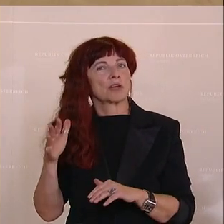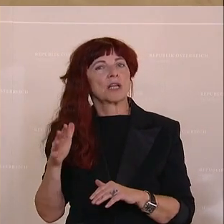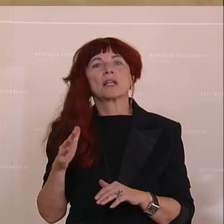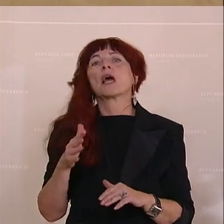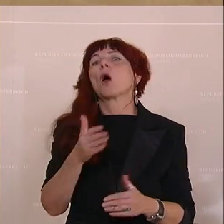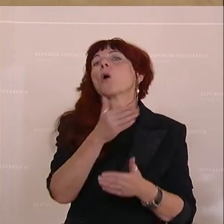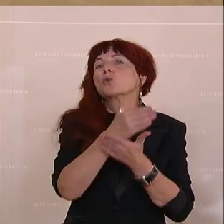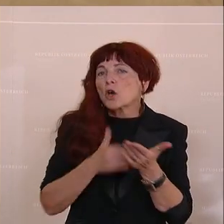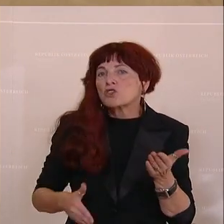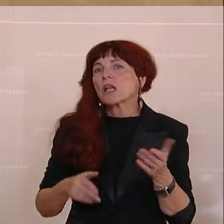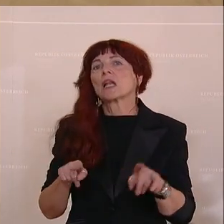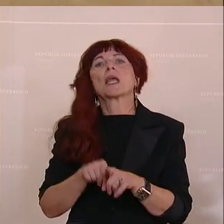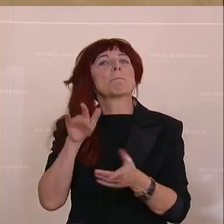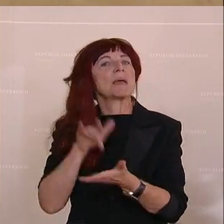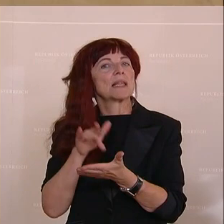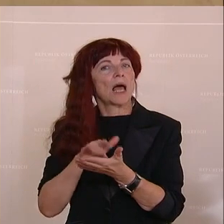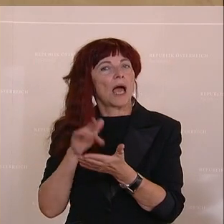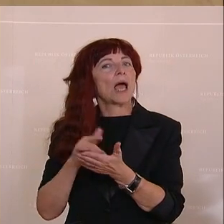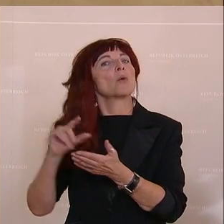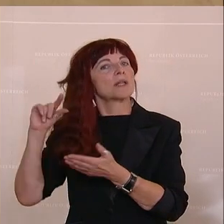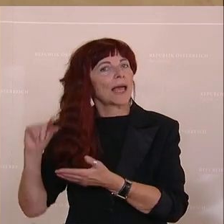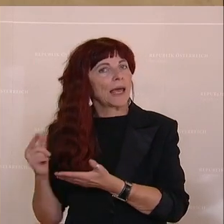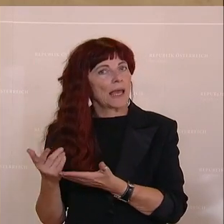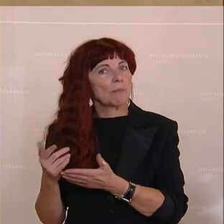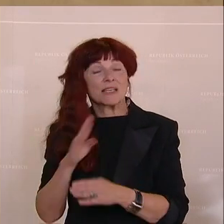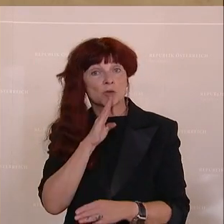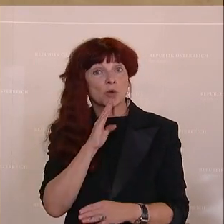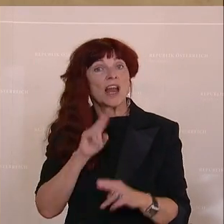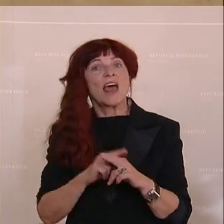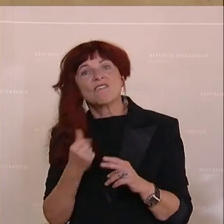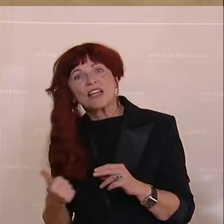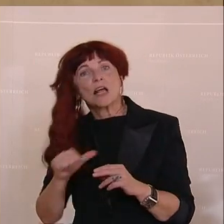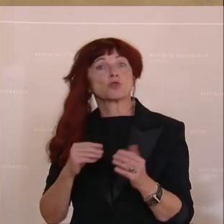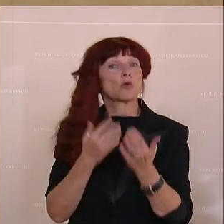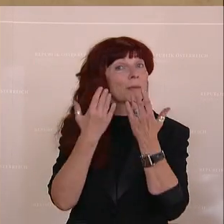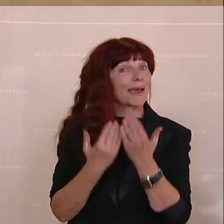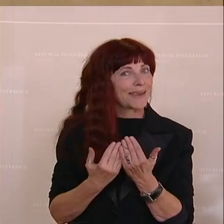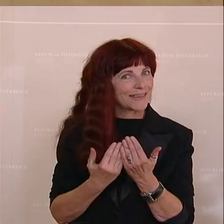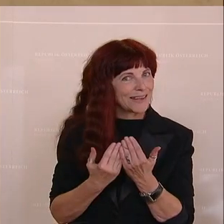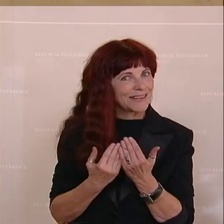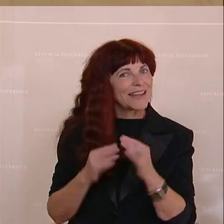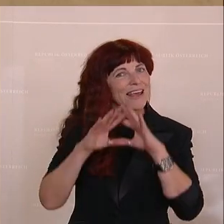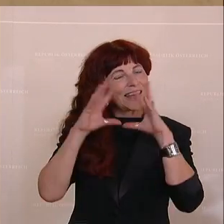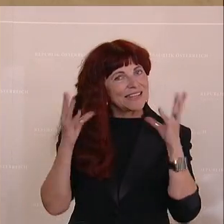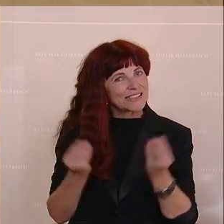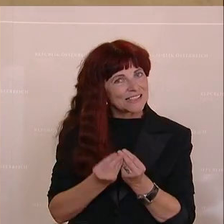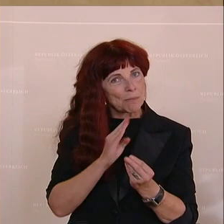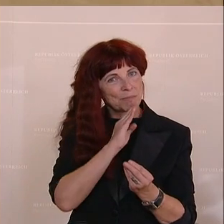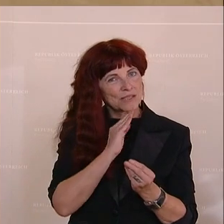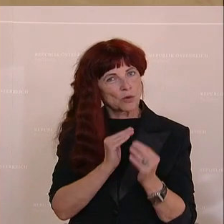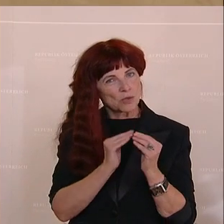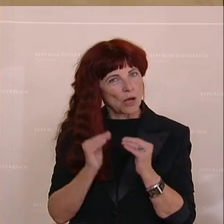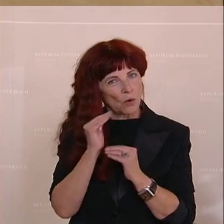mittleren Pensionen. Und interessanterweise, wenn wir das dazuzählen, diese Einmalzahlung, insgesamt zur Pensionserhöhung kommen wir auf